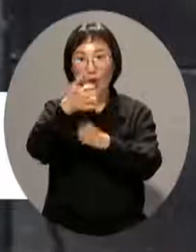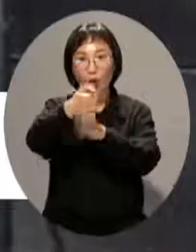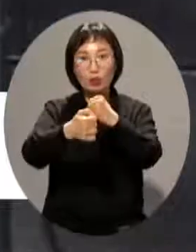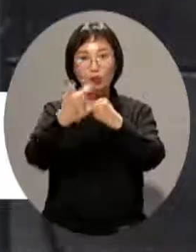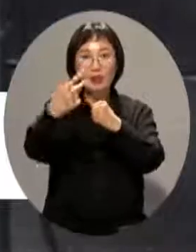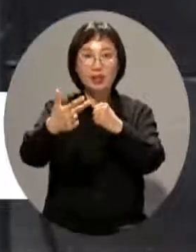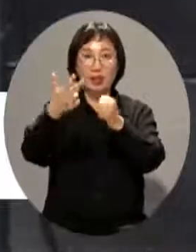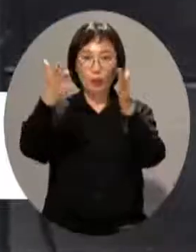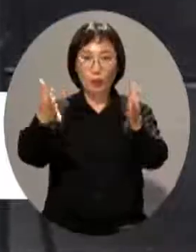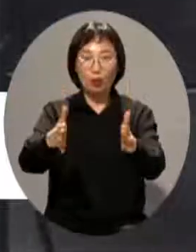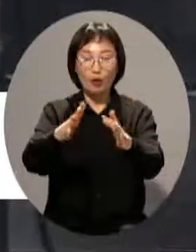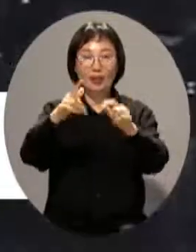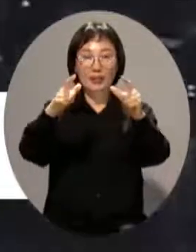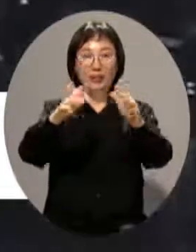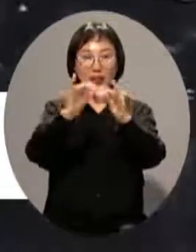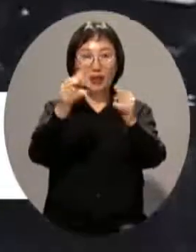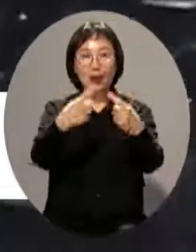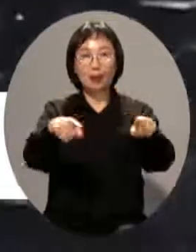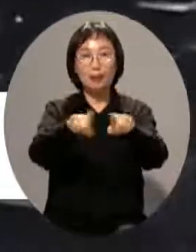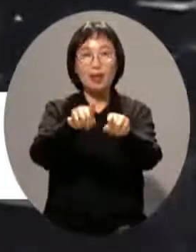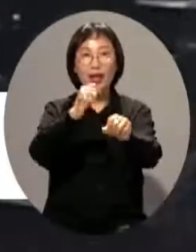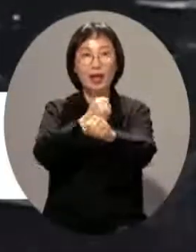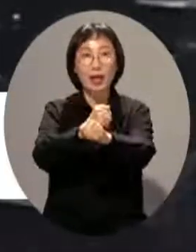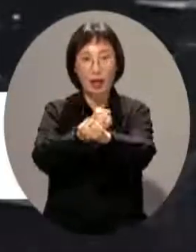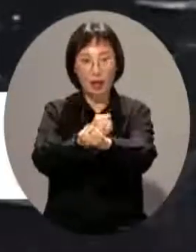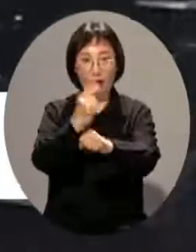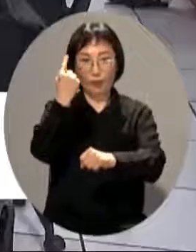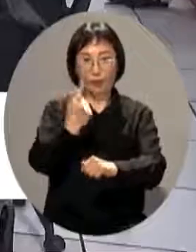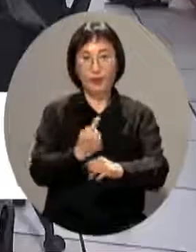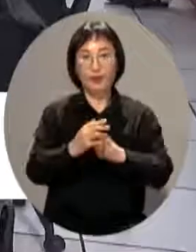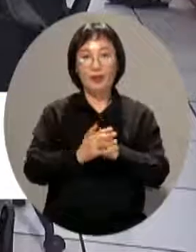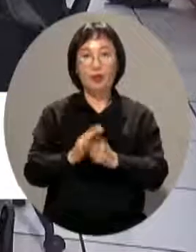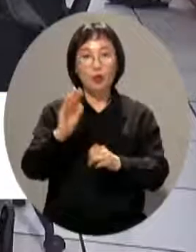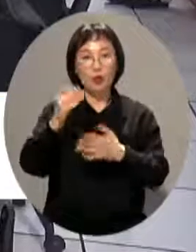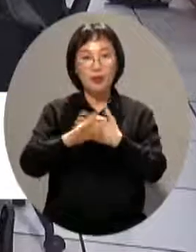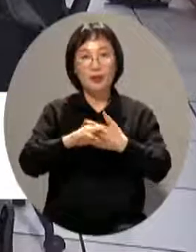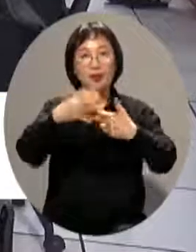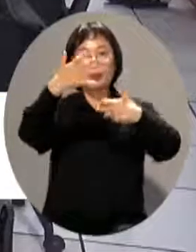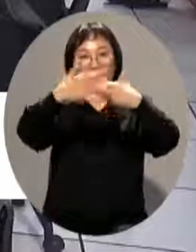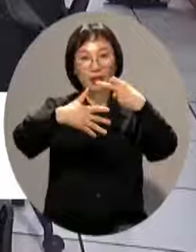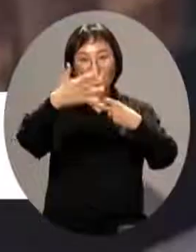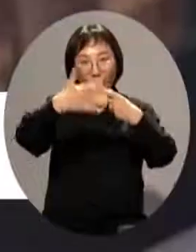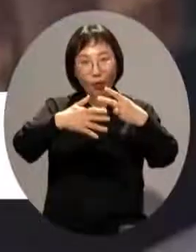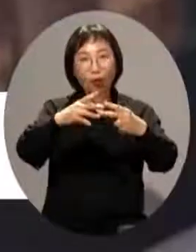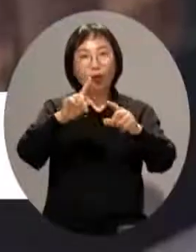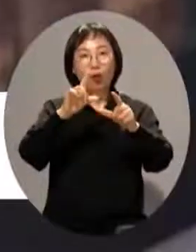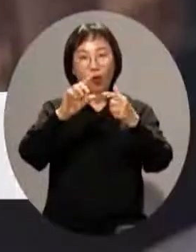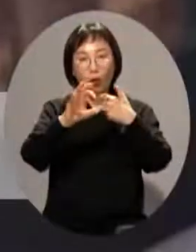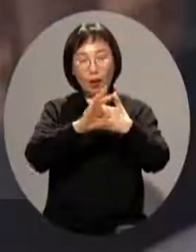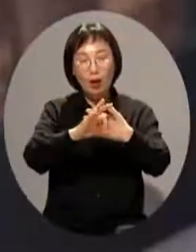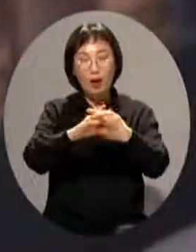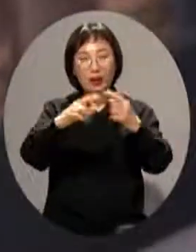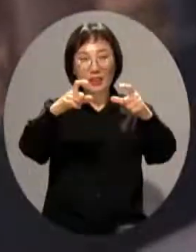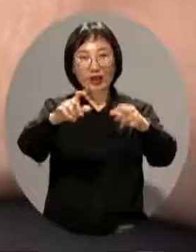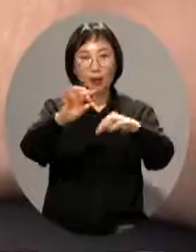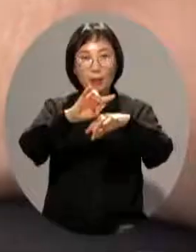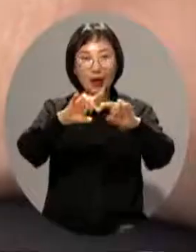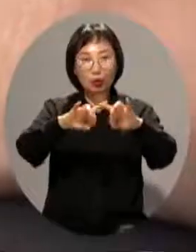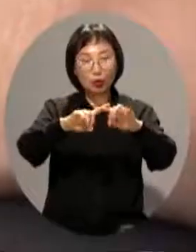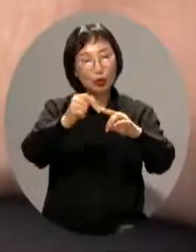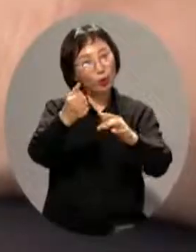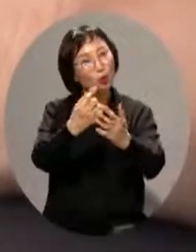지역민들과 함께 해온 전주 mbc 최근에는 미디어 환경의 변화로 지역방송 이 다소 외면받고 있는 것도